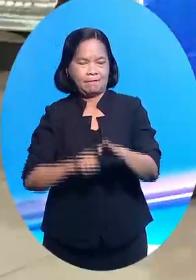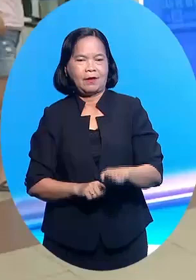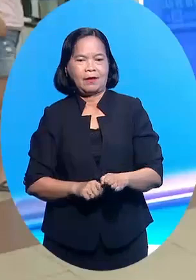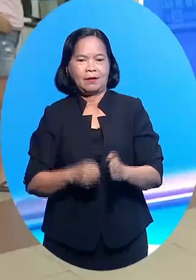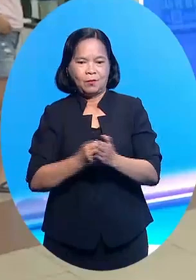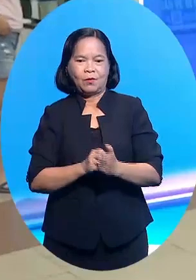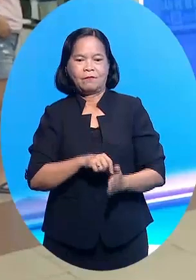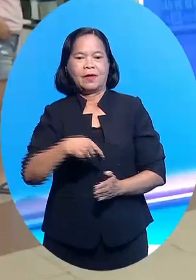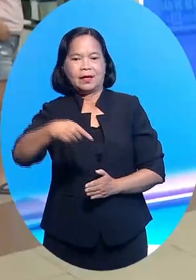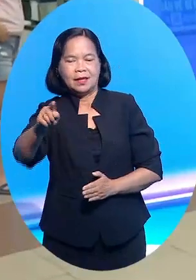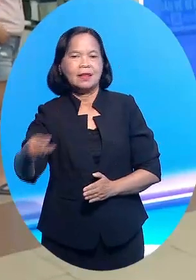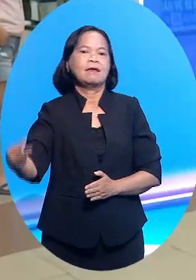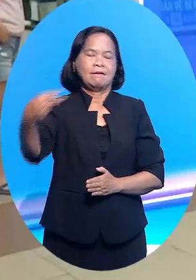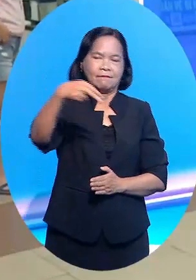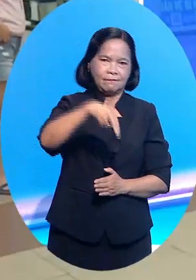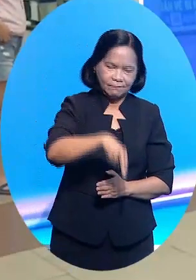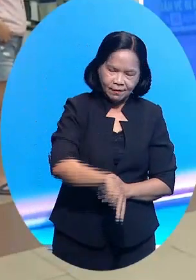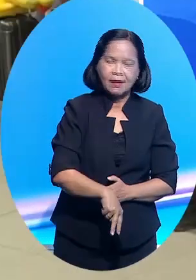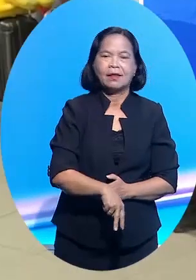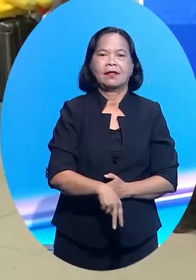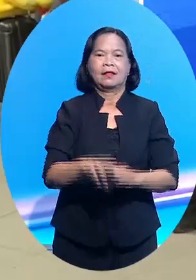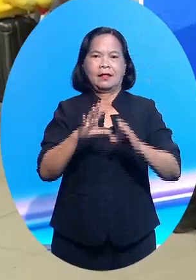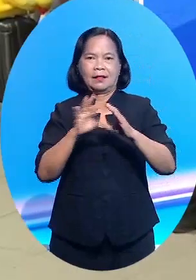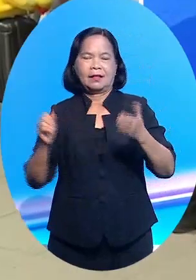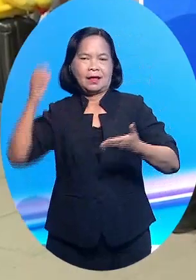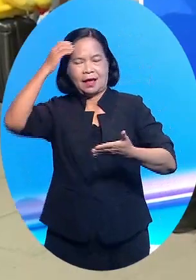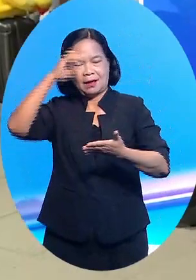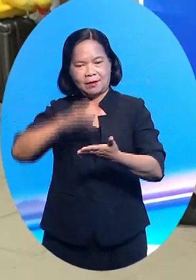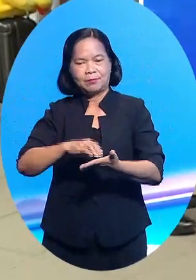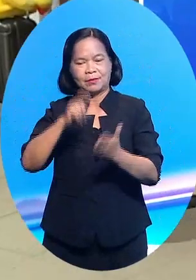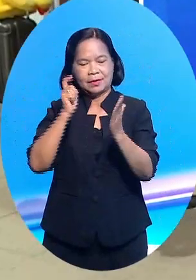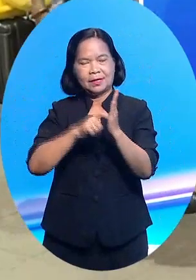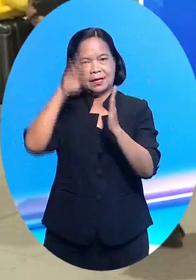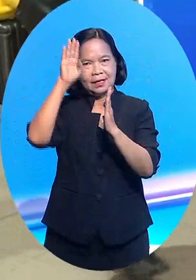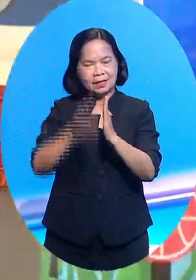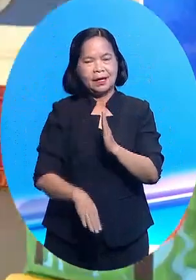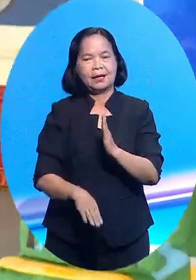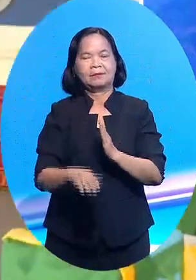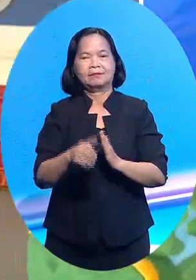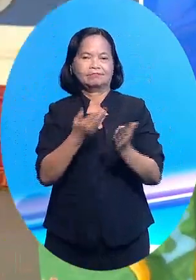được giảm 10% giá vé lượt về. Ngoài ra, công ty vẫn áp dụng giảm giá cho các đối tượng chính